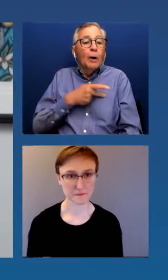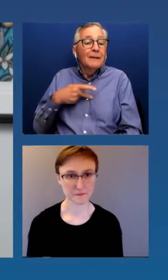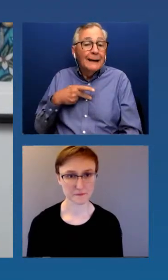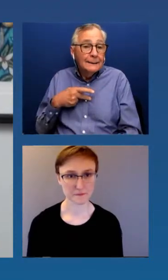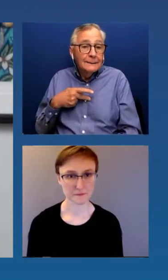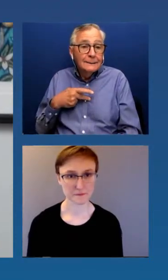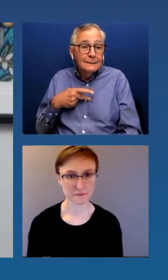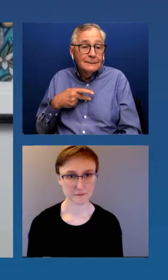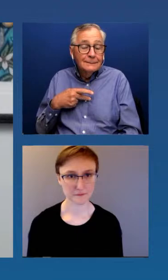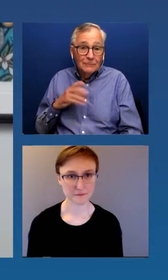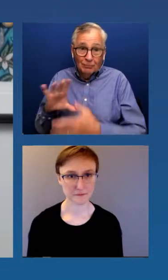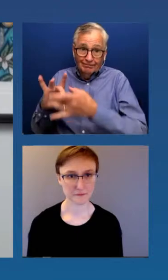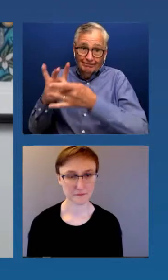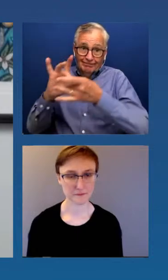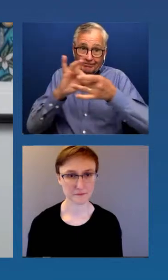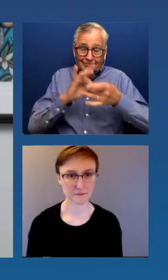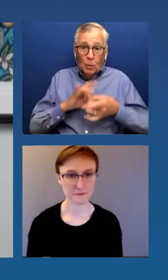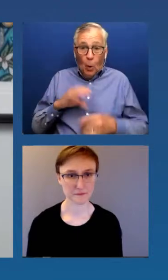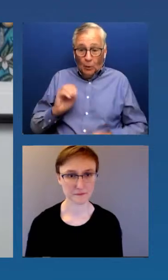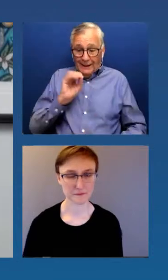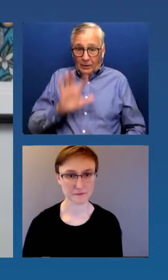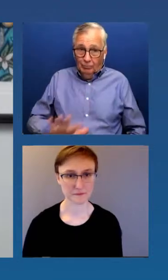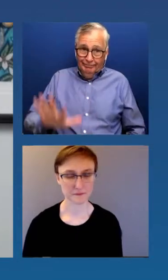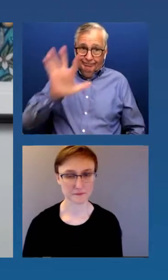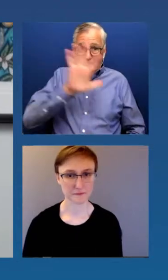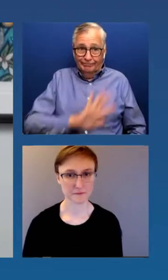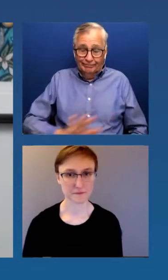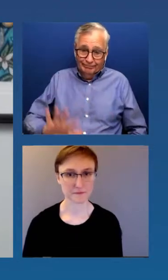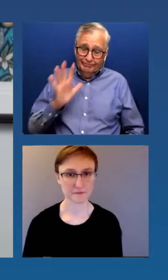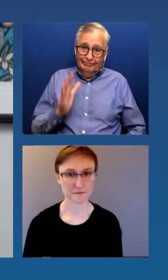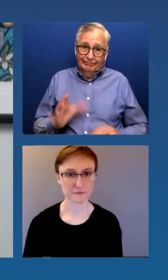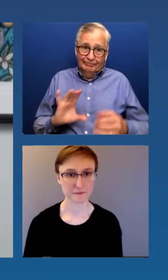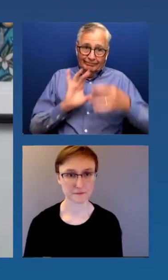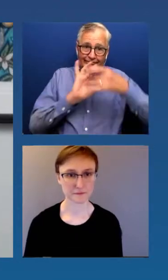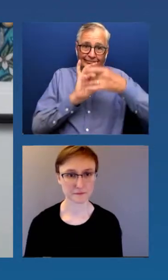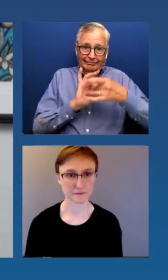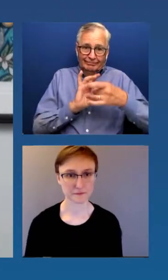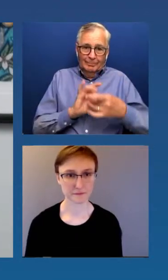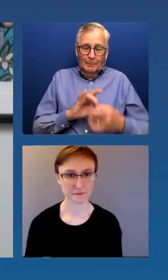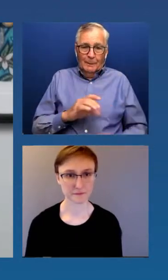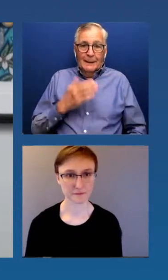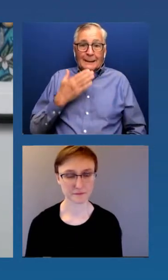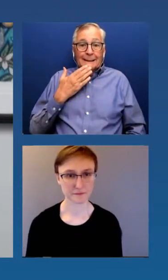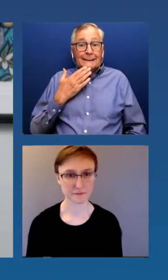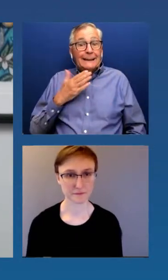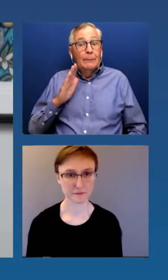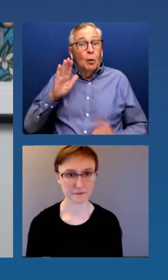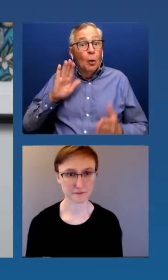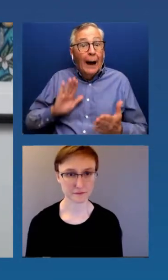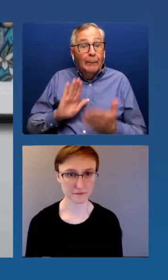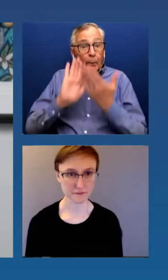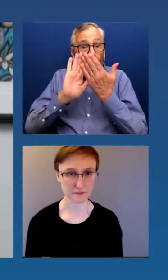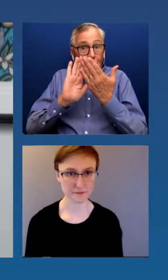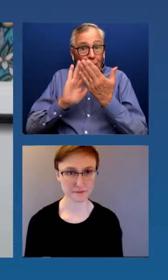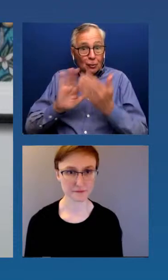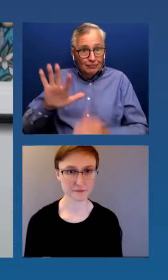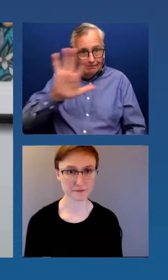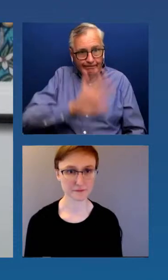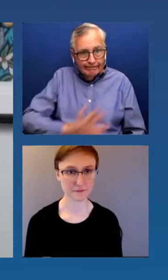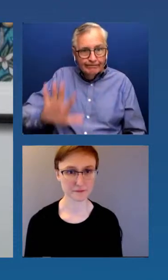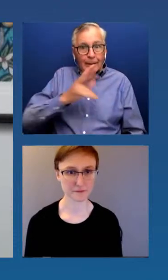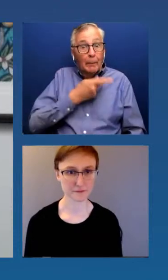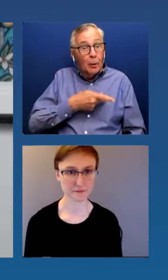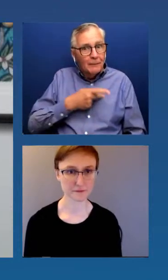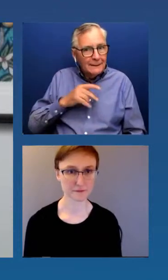tous connectés en Ontario. C'est meilleur d'avoir une approche provinciale